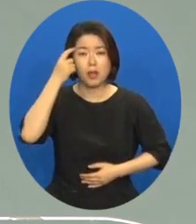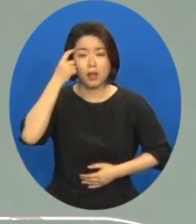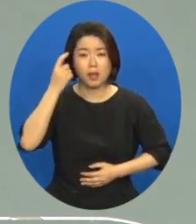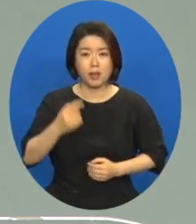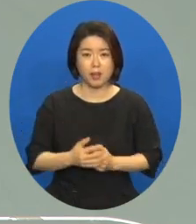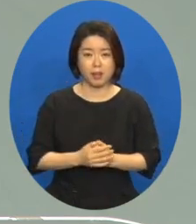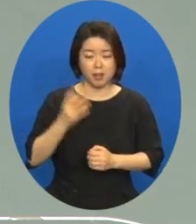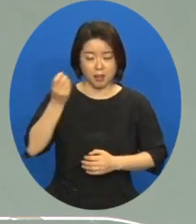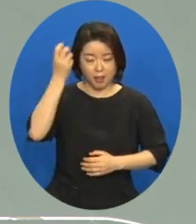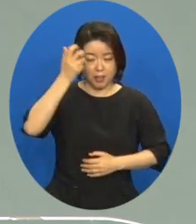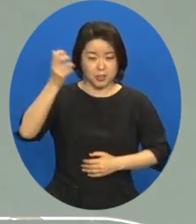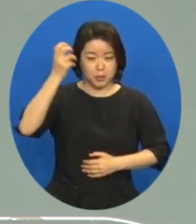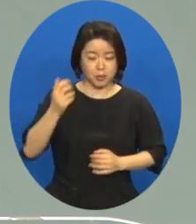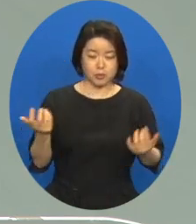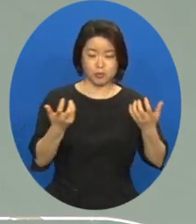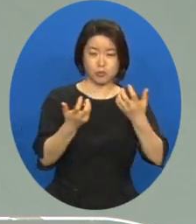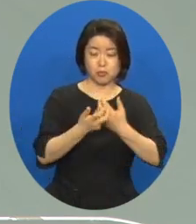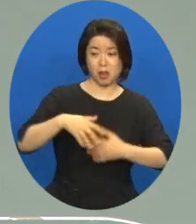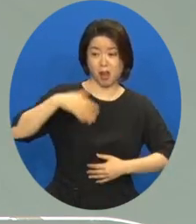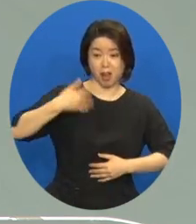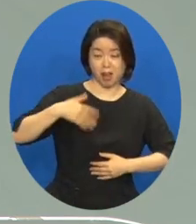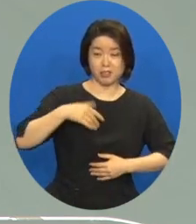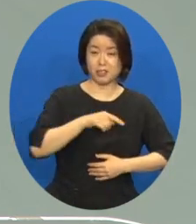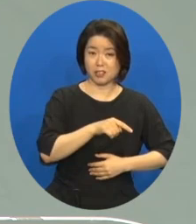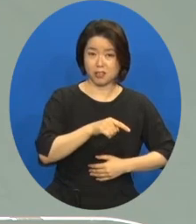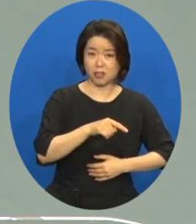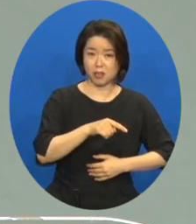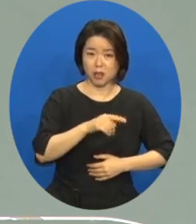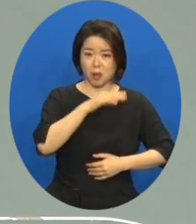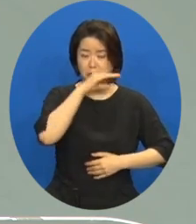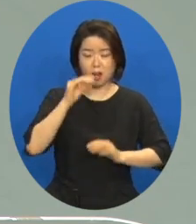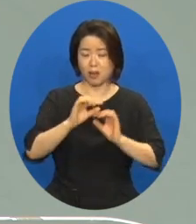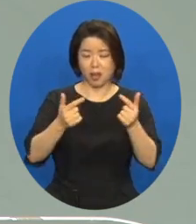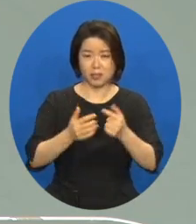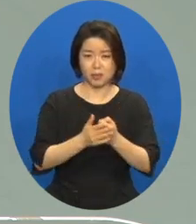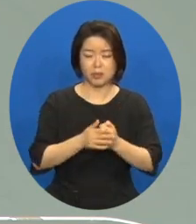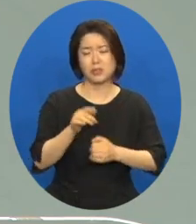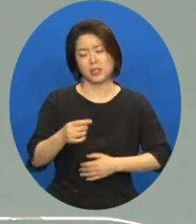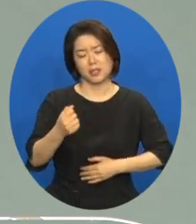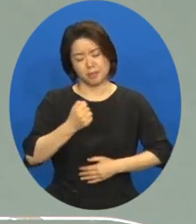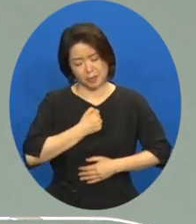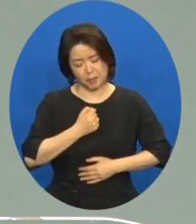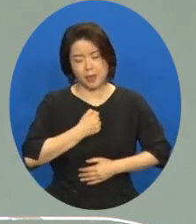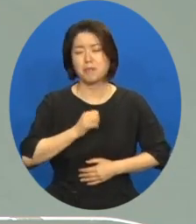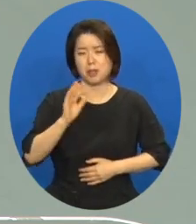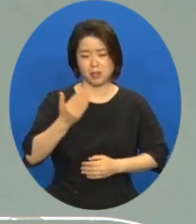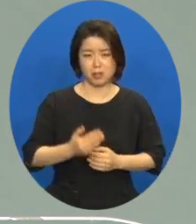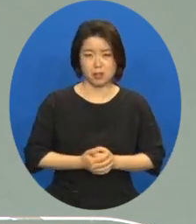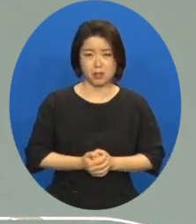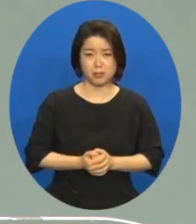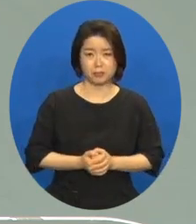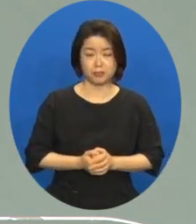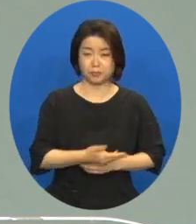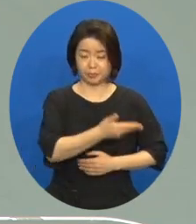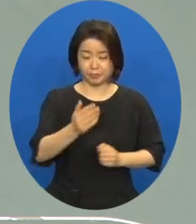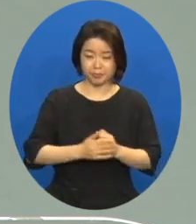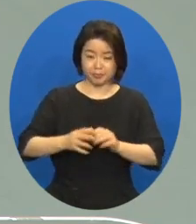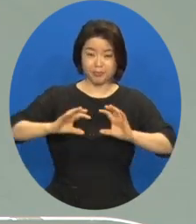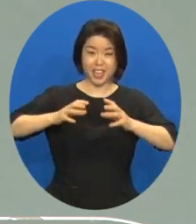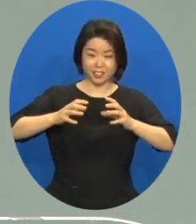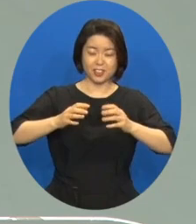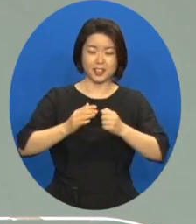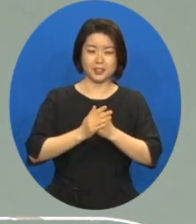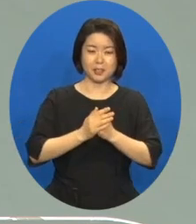충만하지 않는 게 정상처럼 여겨지는, 이게 정말 답답한 거예요. 여러분, 국가에서